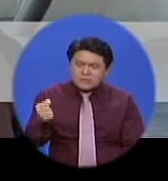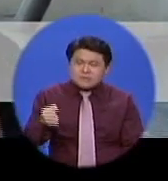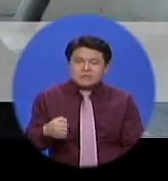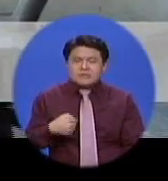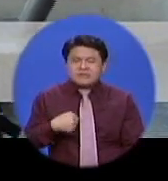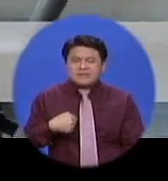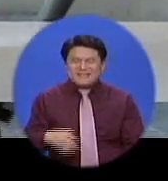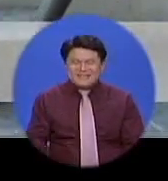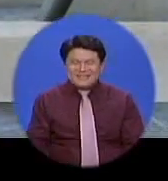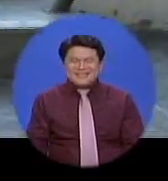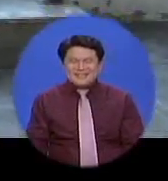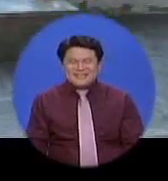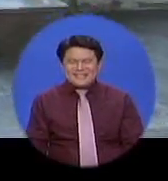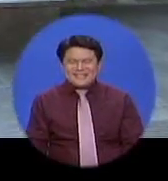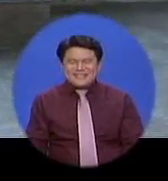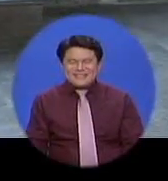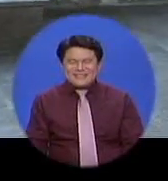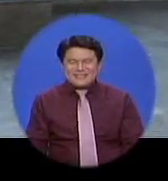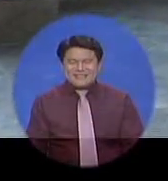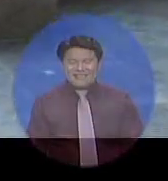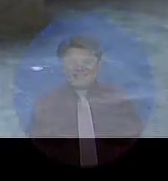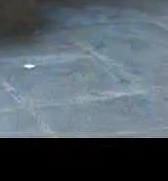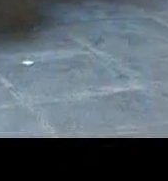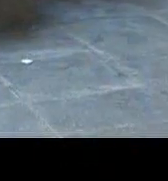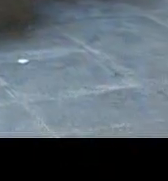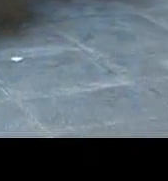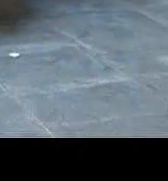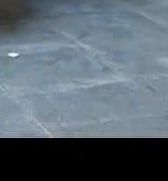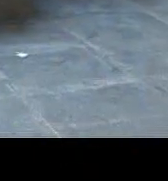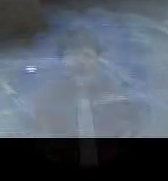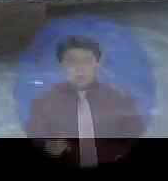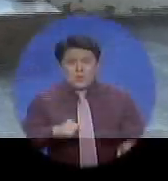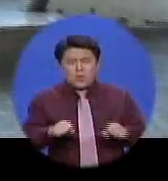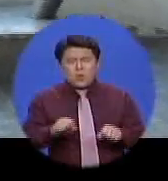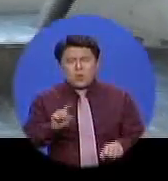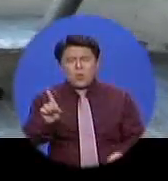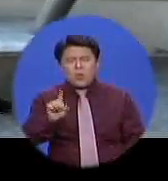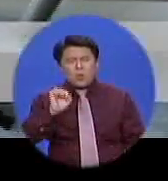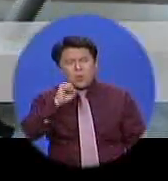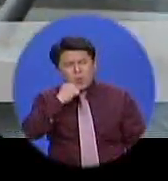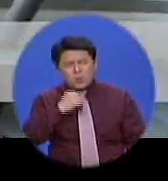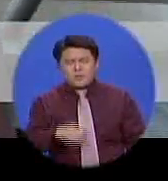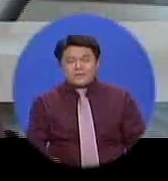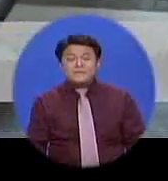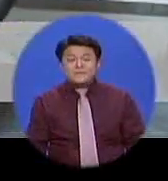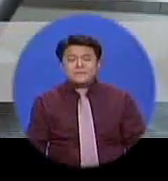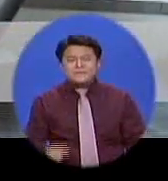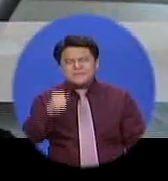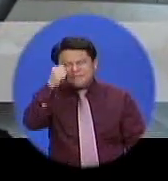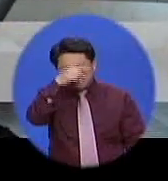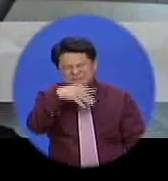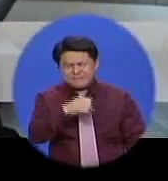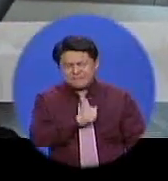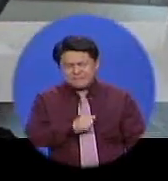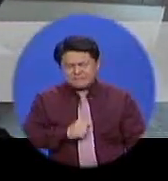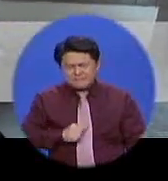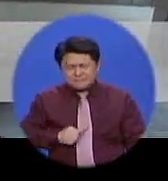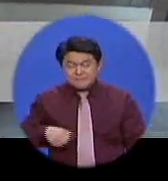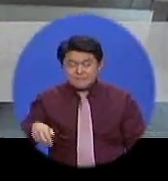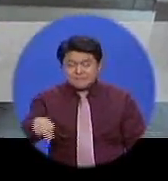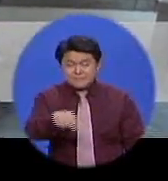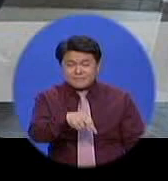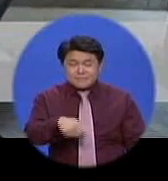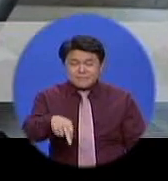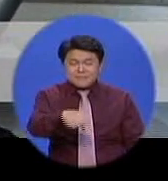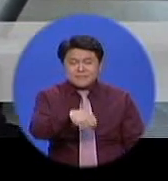그리고 다니는데. 그러면 좀 많이 거동하시는 게 힘드시겠어요? 예, 좀 다녀요. 다니는 게 힘든데 내가 혼자